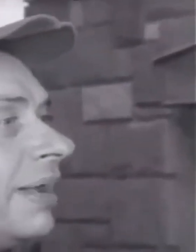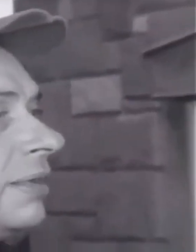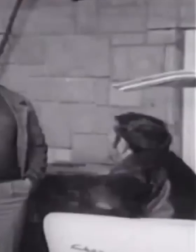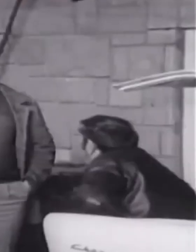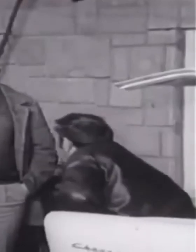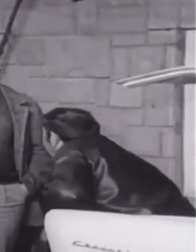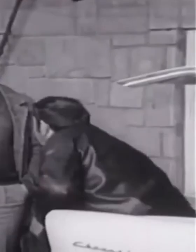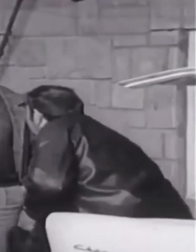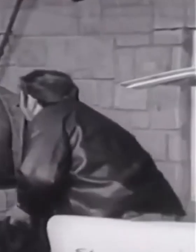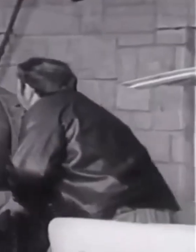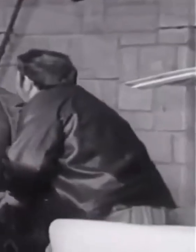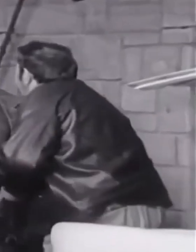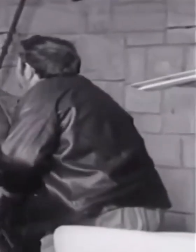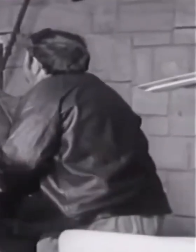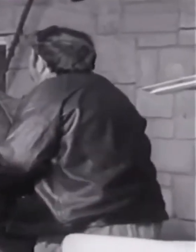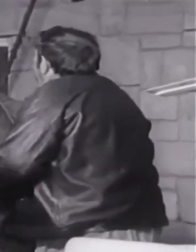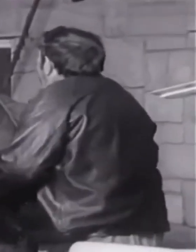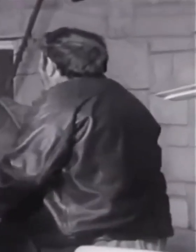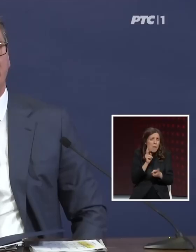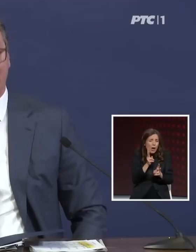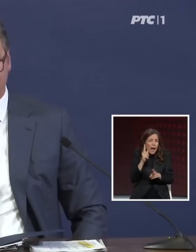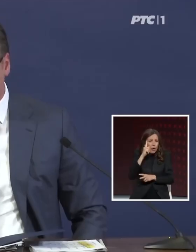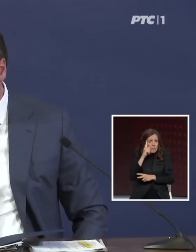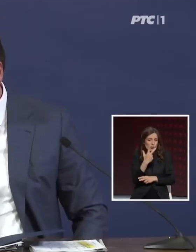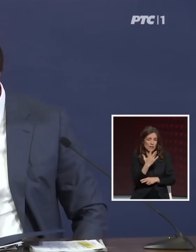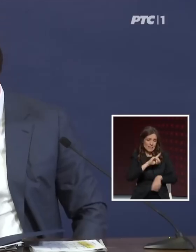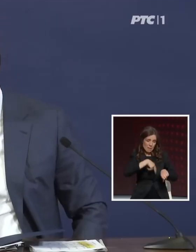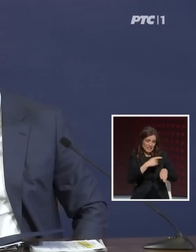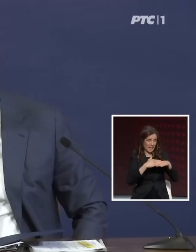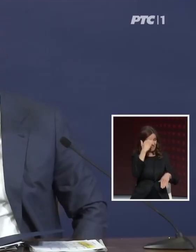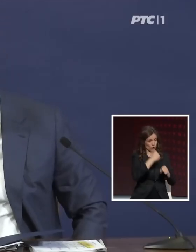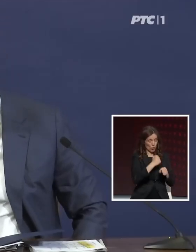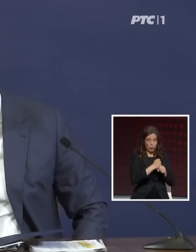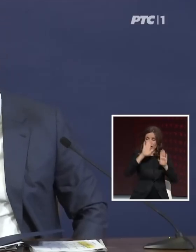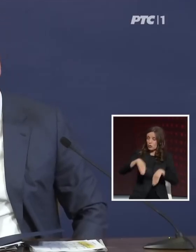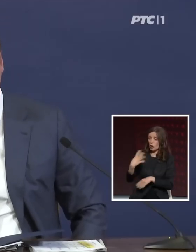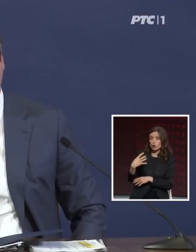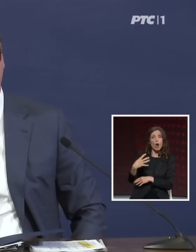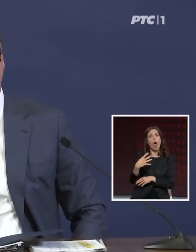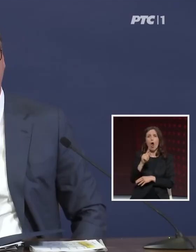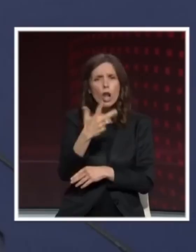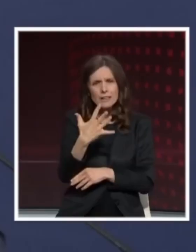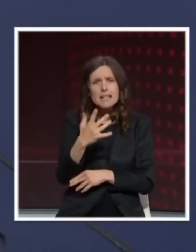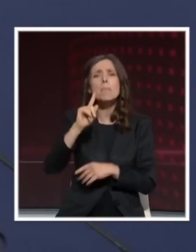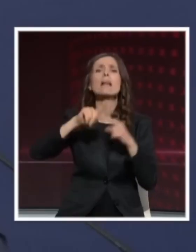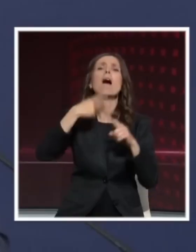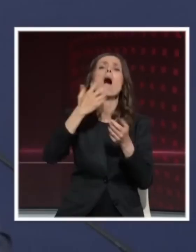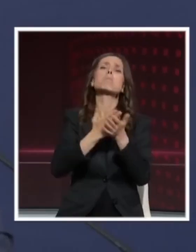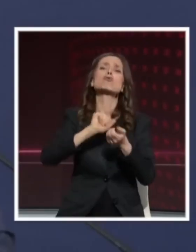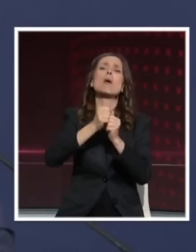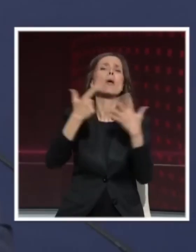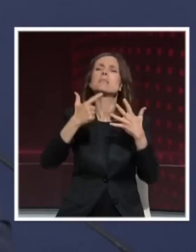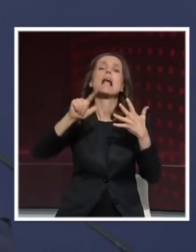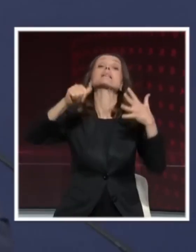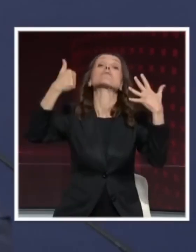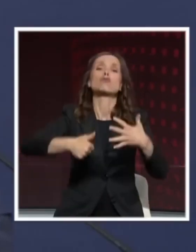A šta im? Ima da se crnči. Zato što to nije 35, sutra će da bude da smanjimo na 6 sati. Pa će da bude da ne radimo